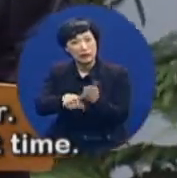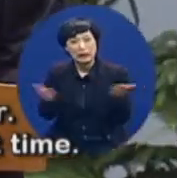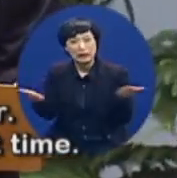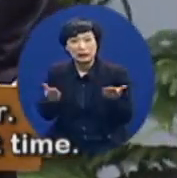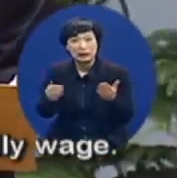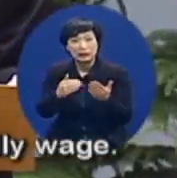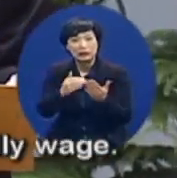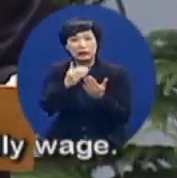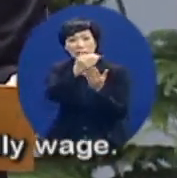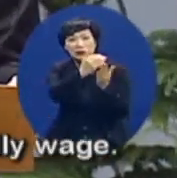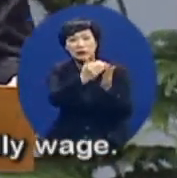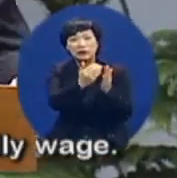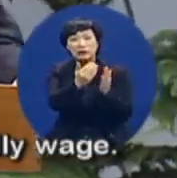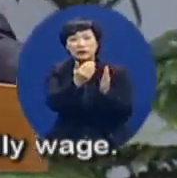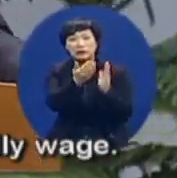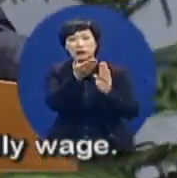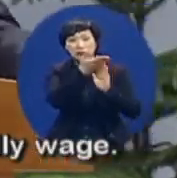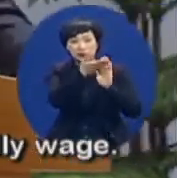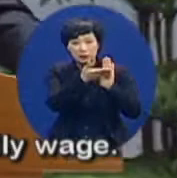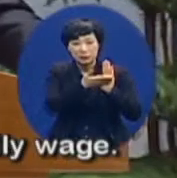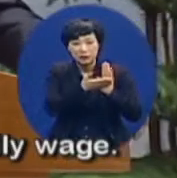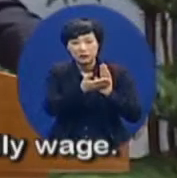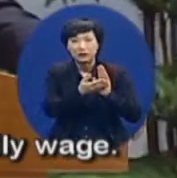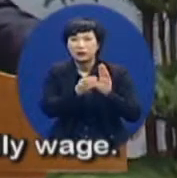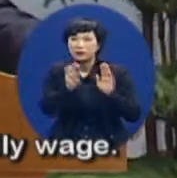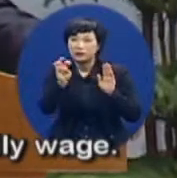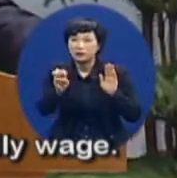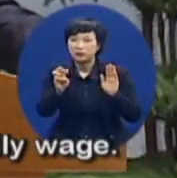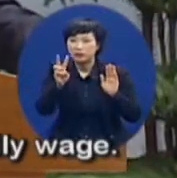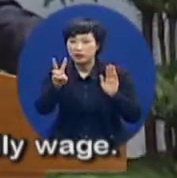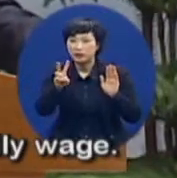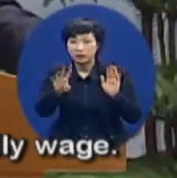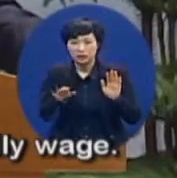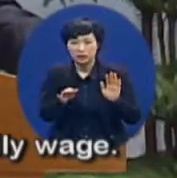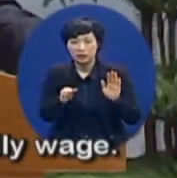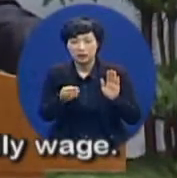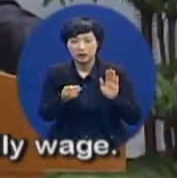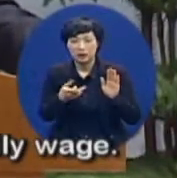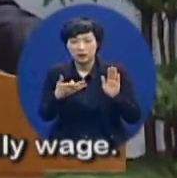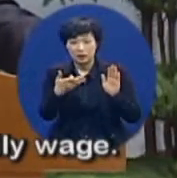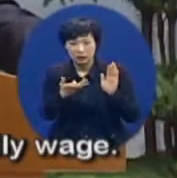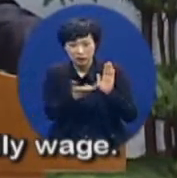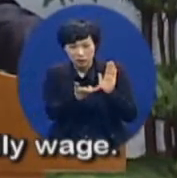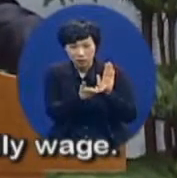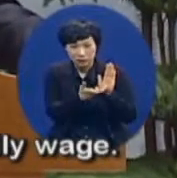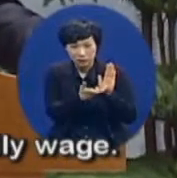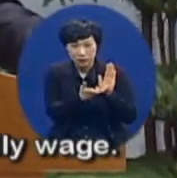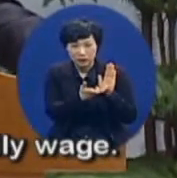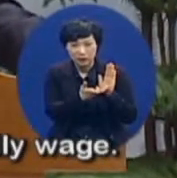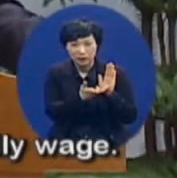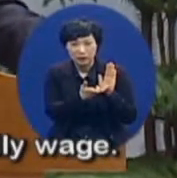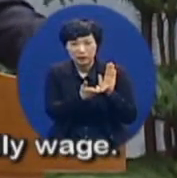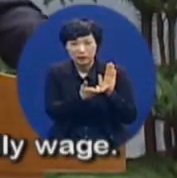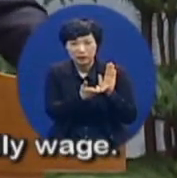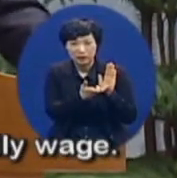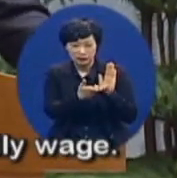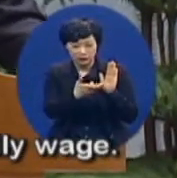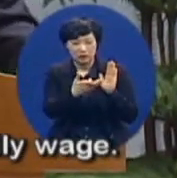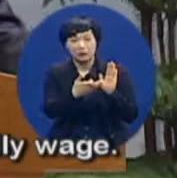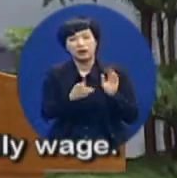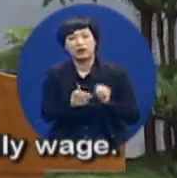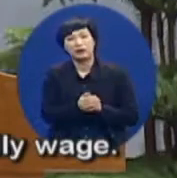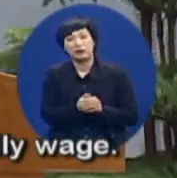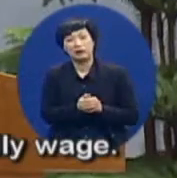등급이 2등급이 있는데 19번째 등급 천 박스 등급이야 응